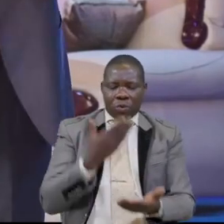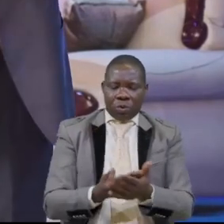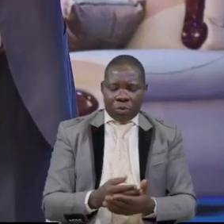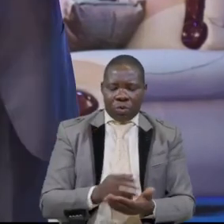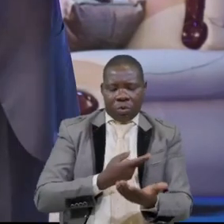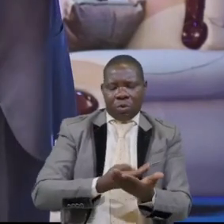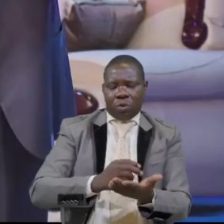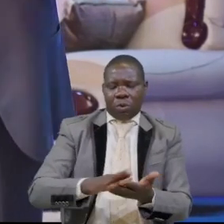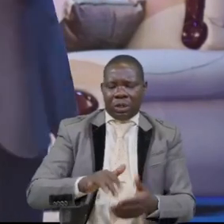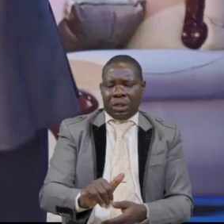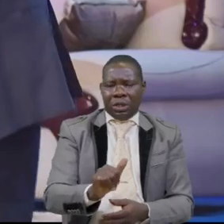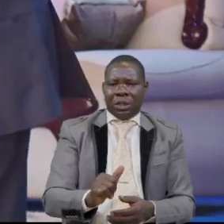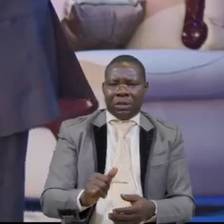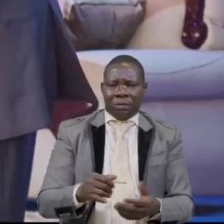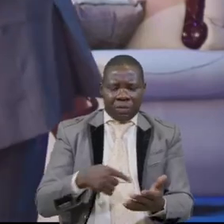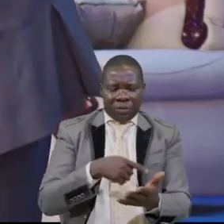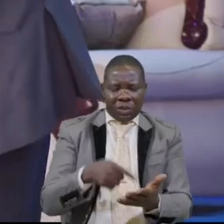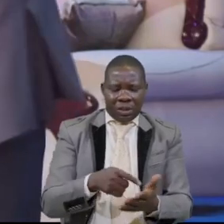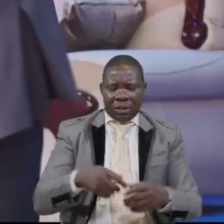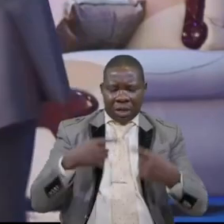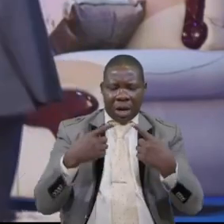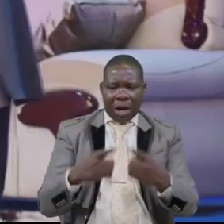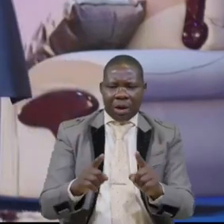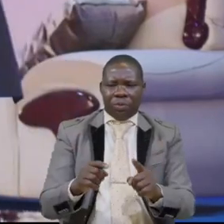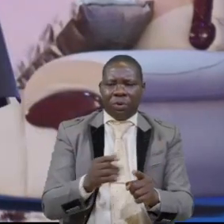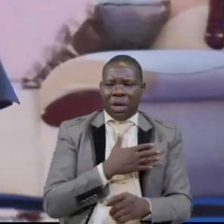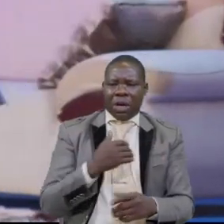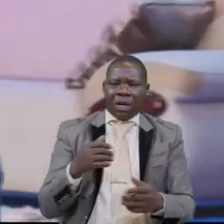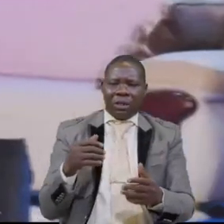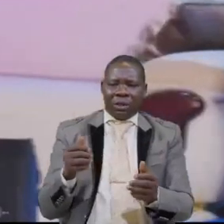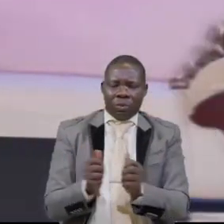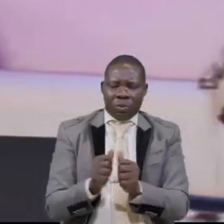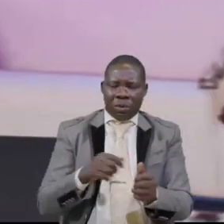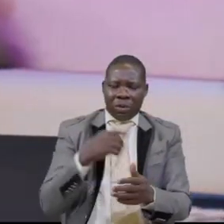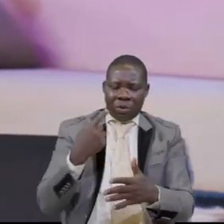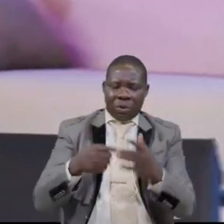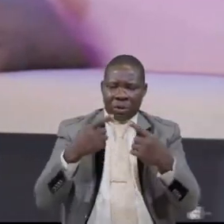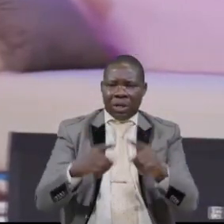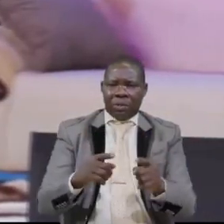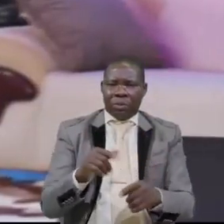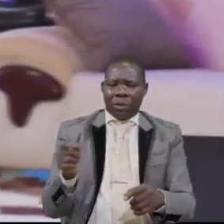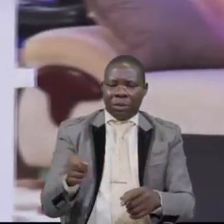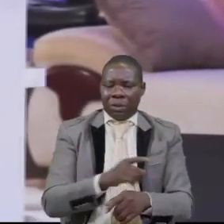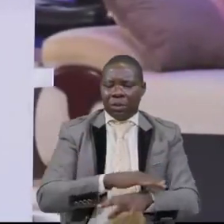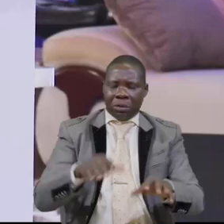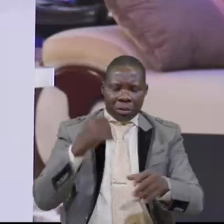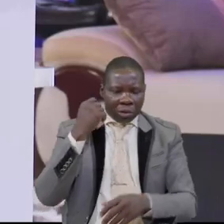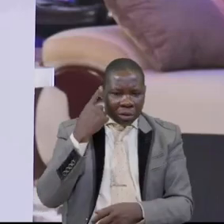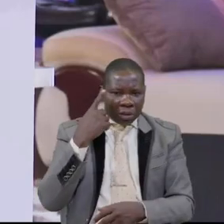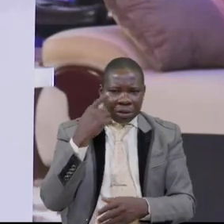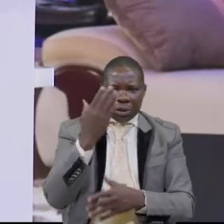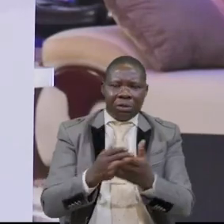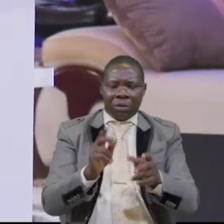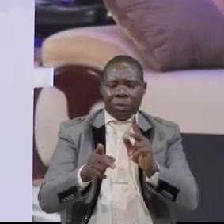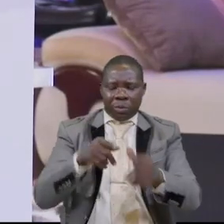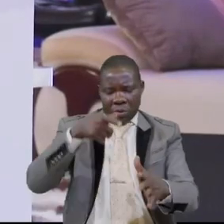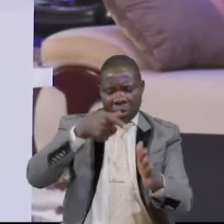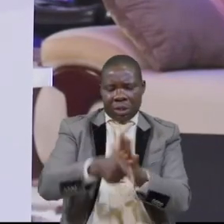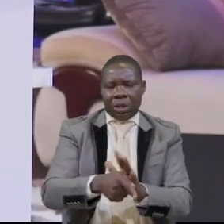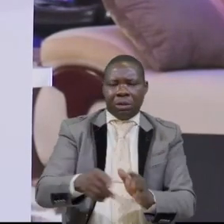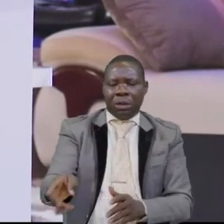mais voici ce qui arrive. Et ce qui arrive, ils ne comprennent pas. Certaines personnes commettent le